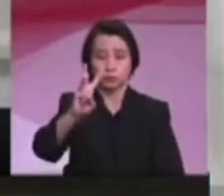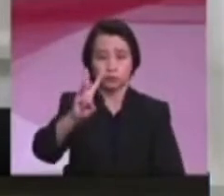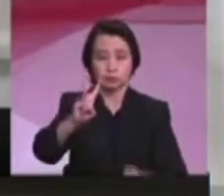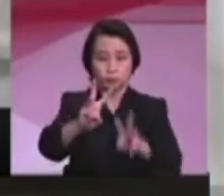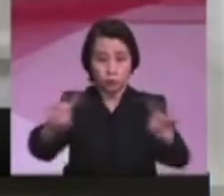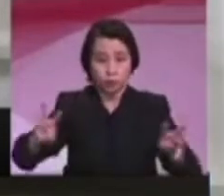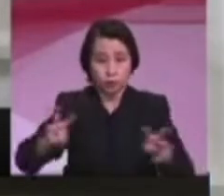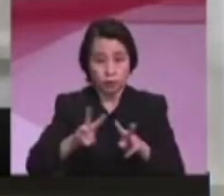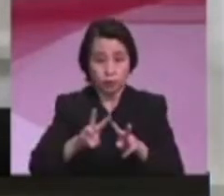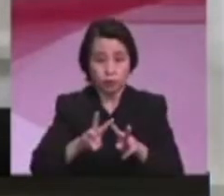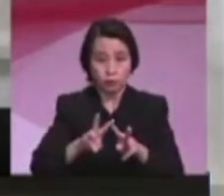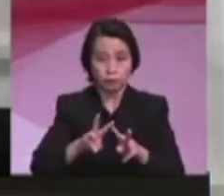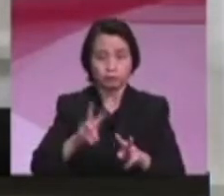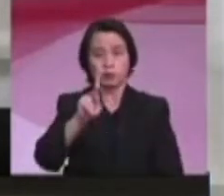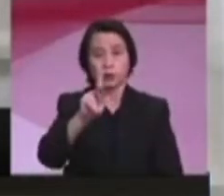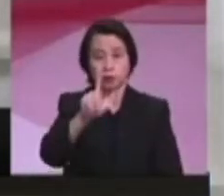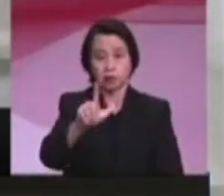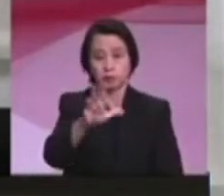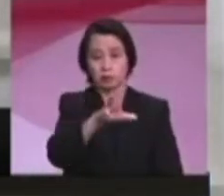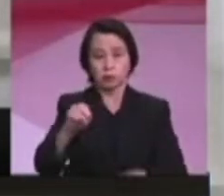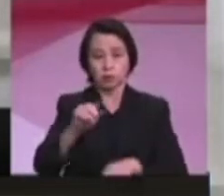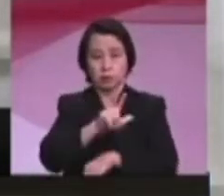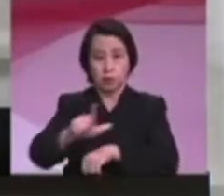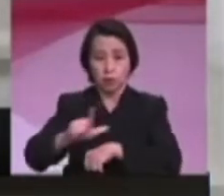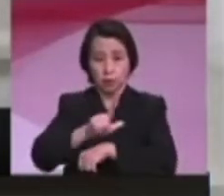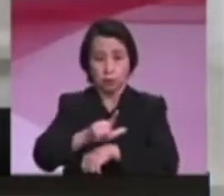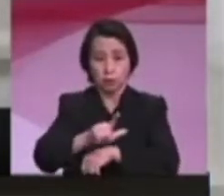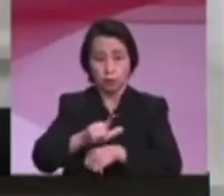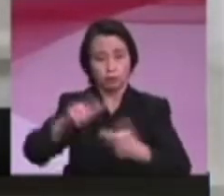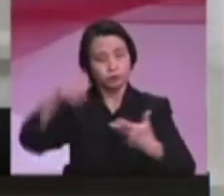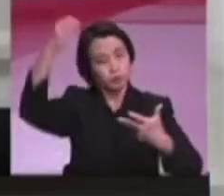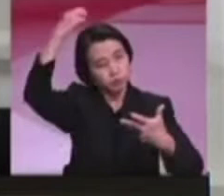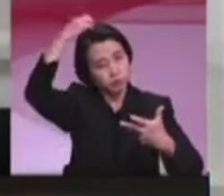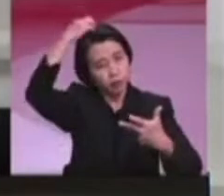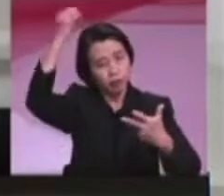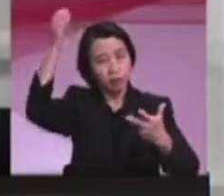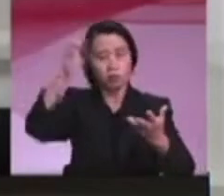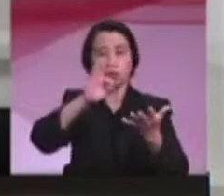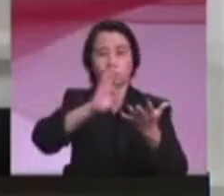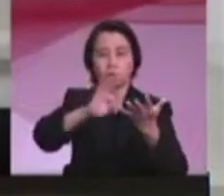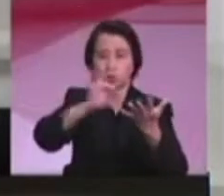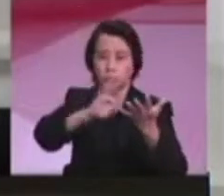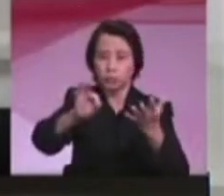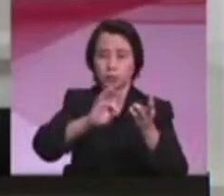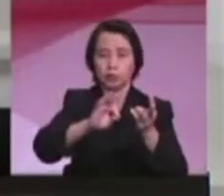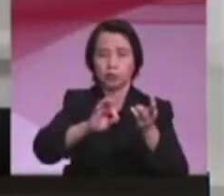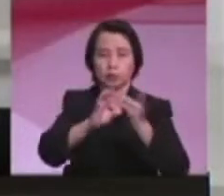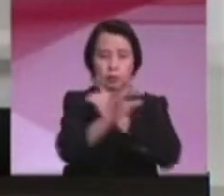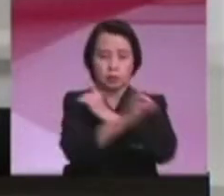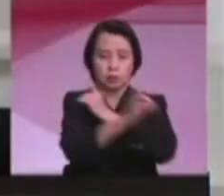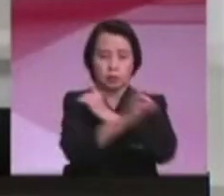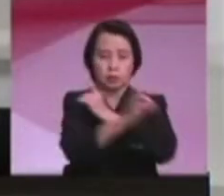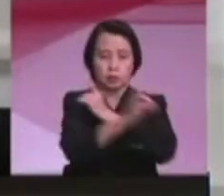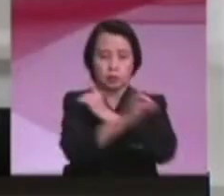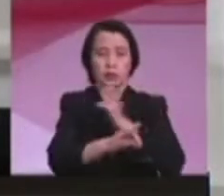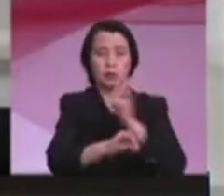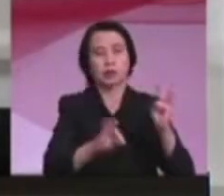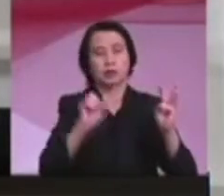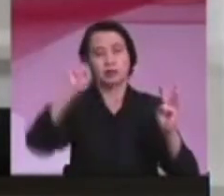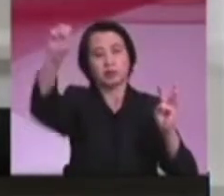iaitu Kuala Lumpur dan Labuan, Selangor, Pulau Pinang, Negeri Sembilan dan Sabah.